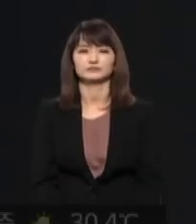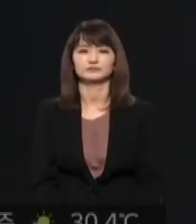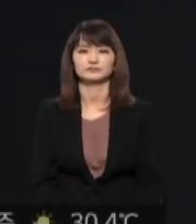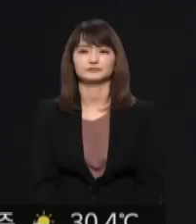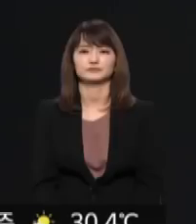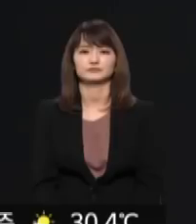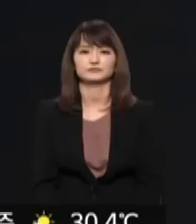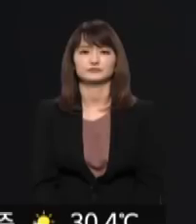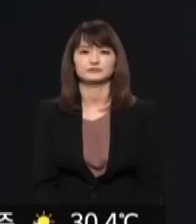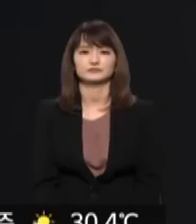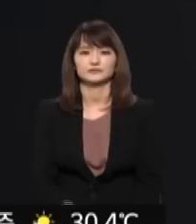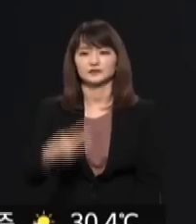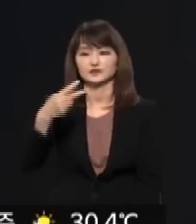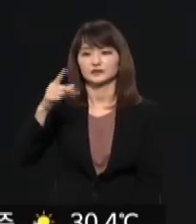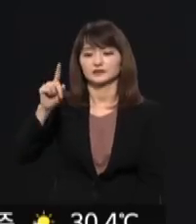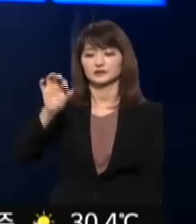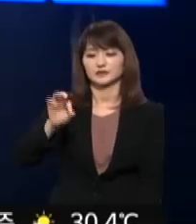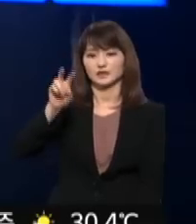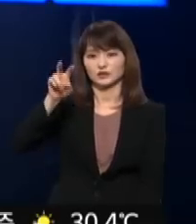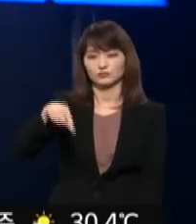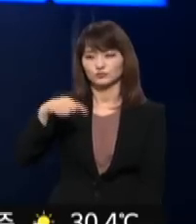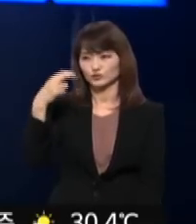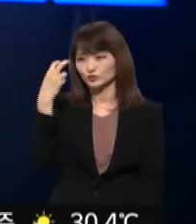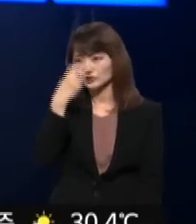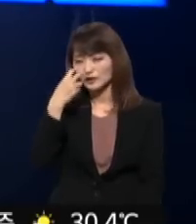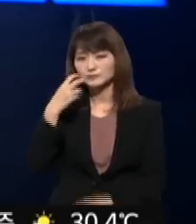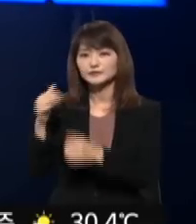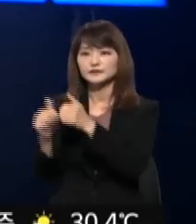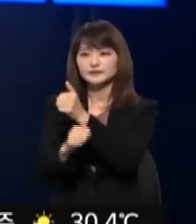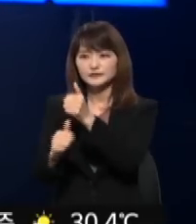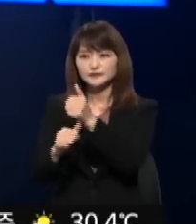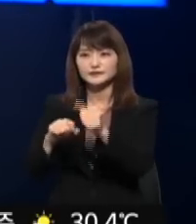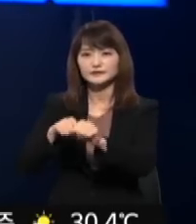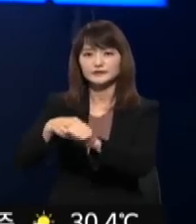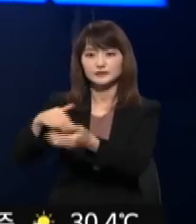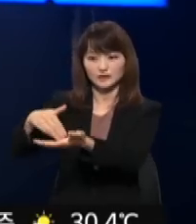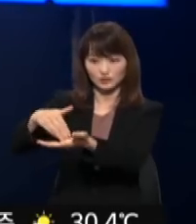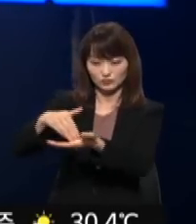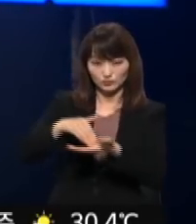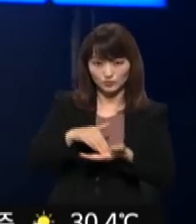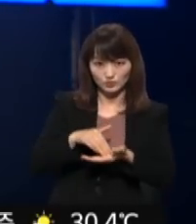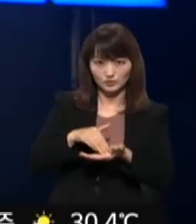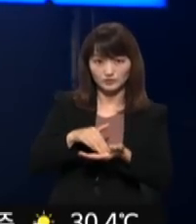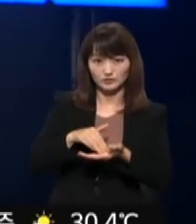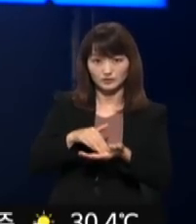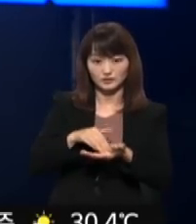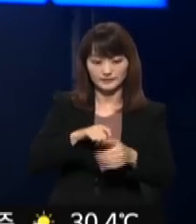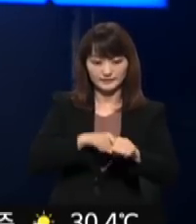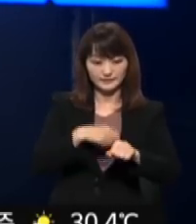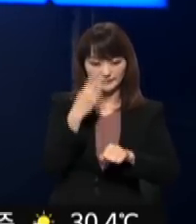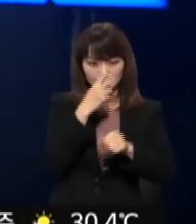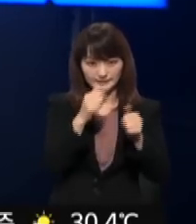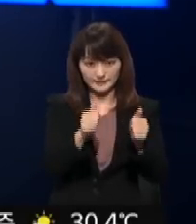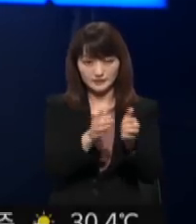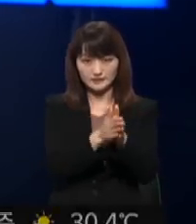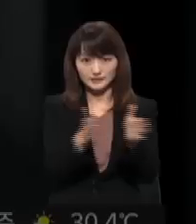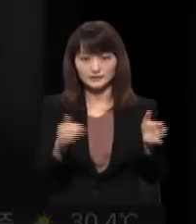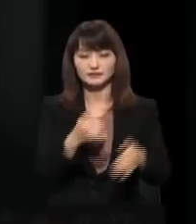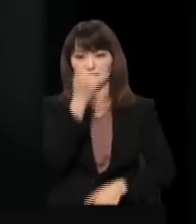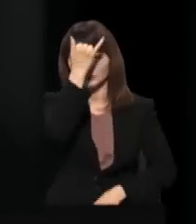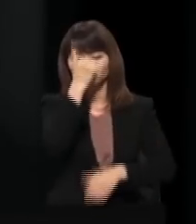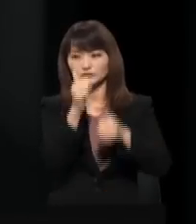그 당무감사위원회에서 징계 요구가 너무 오면 징계심에 착수하거나 아니면